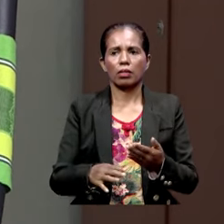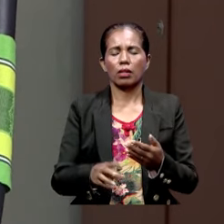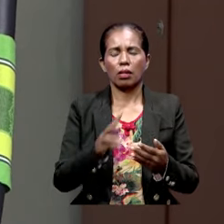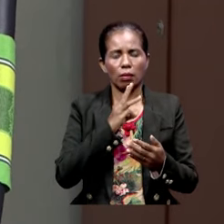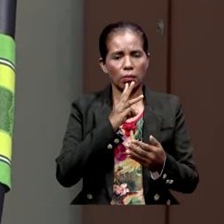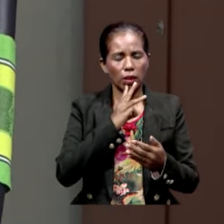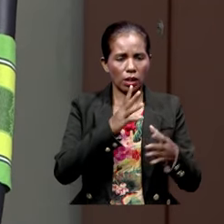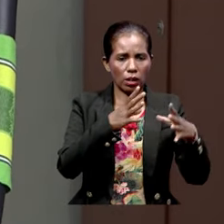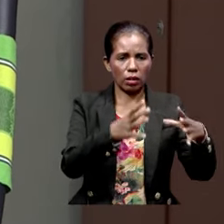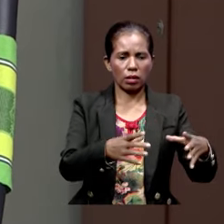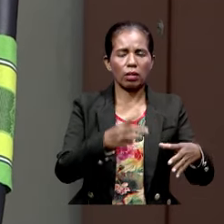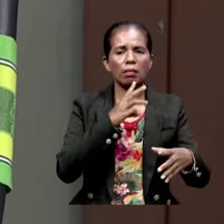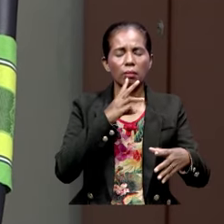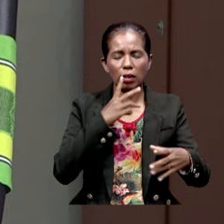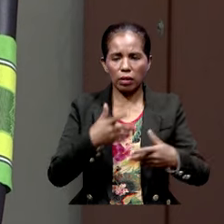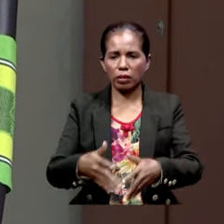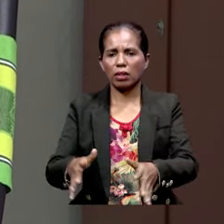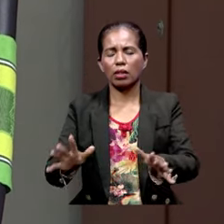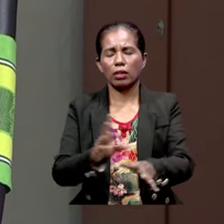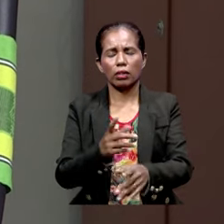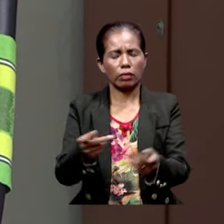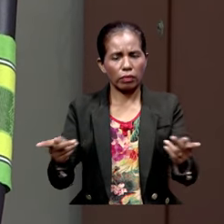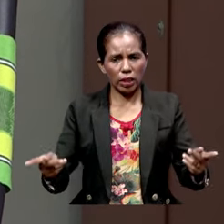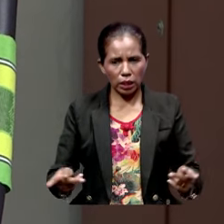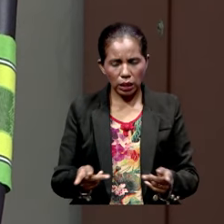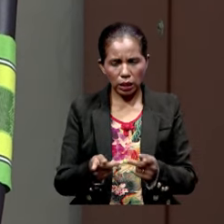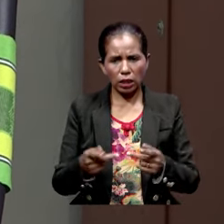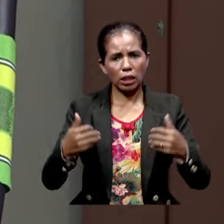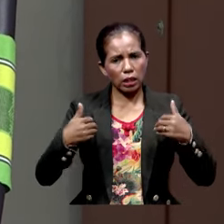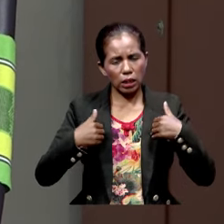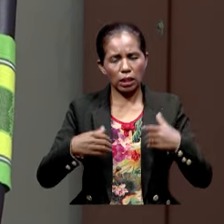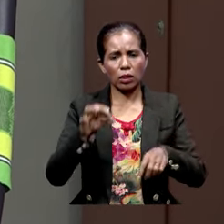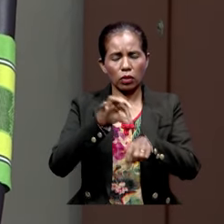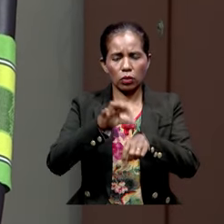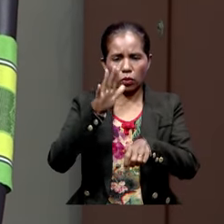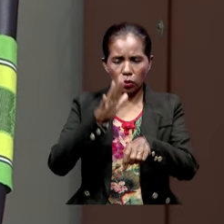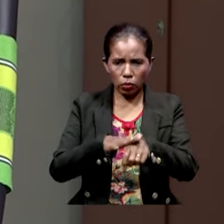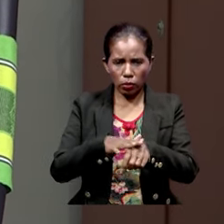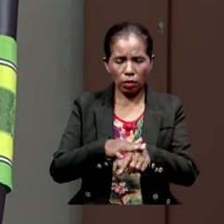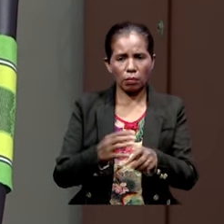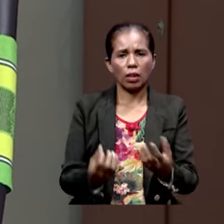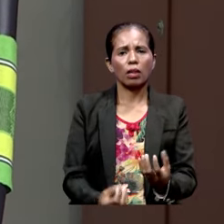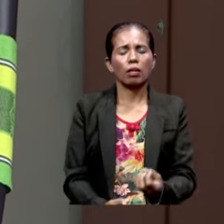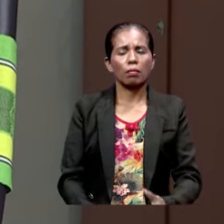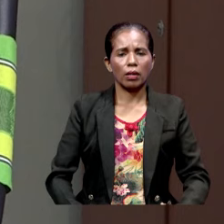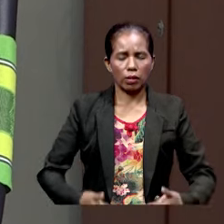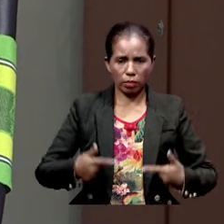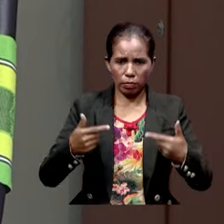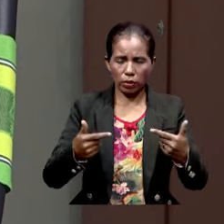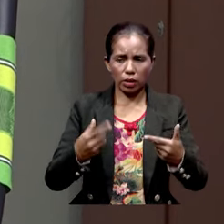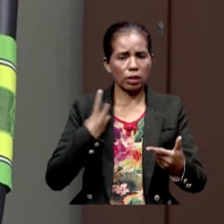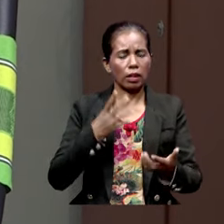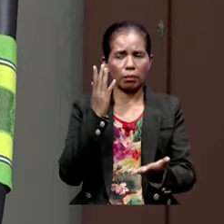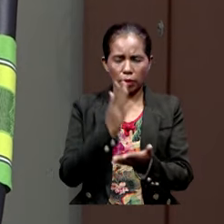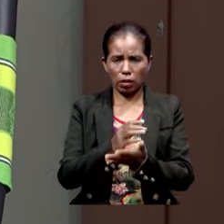na lihung fatin serne be sai kauza bas susuk dengin ne maga ita hakutu